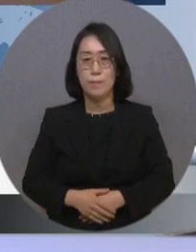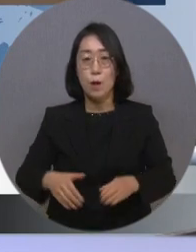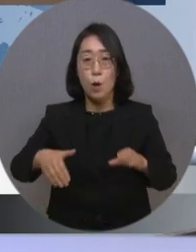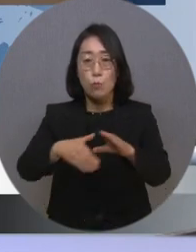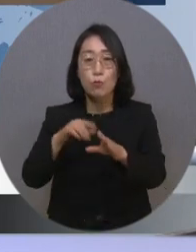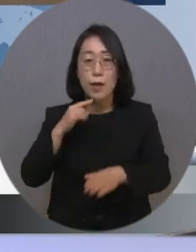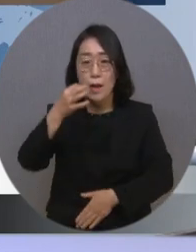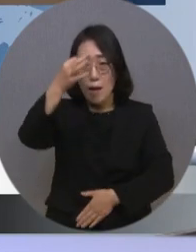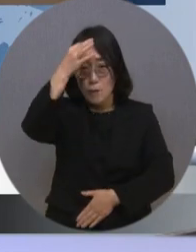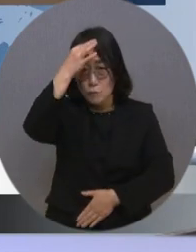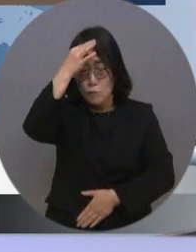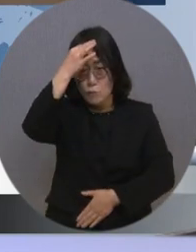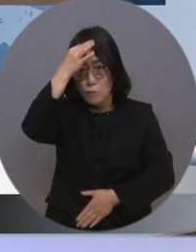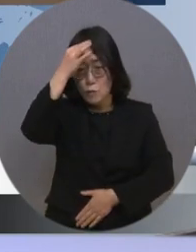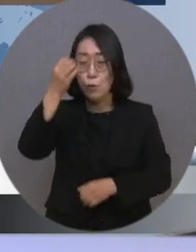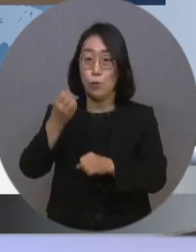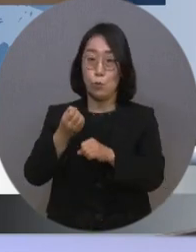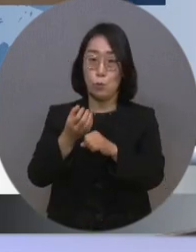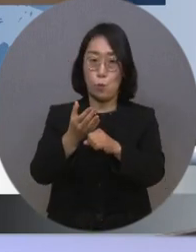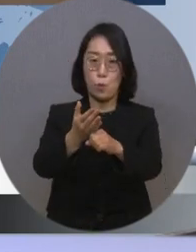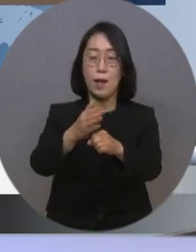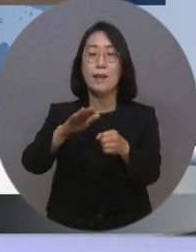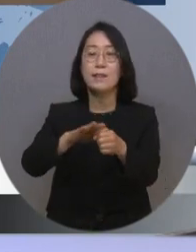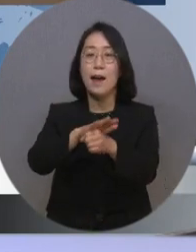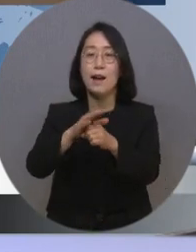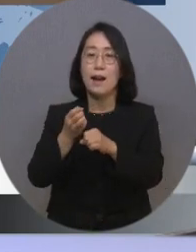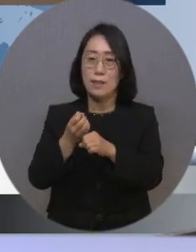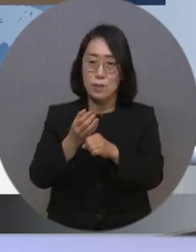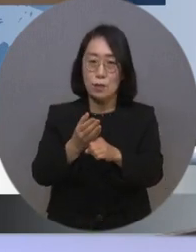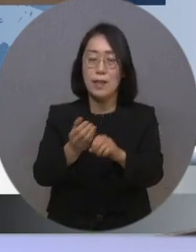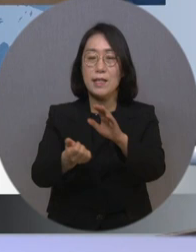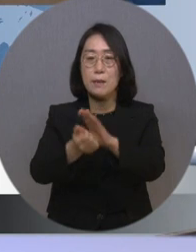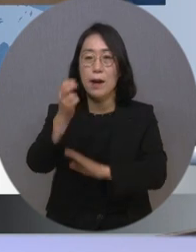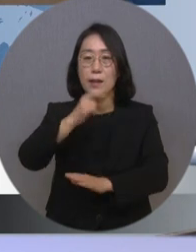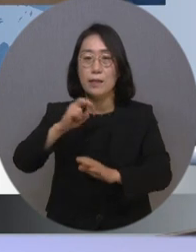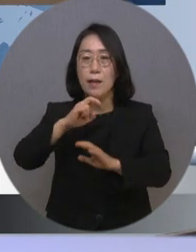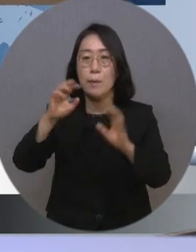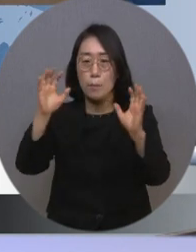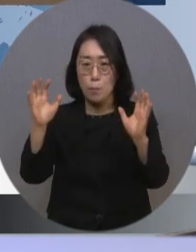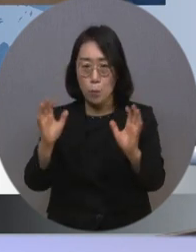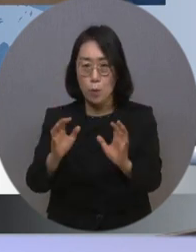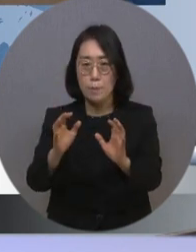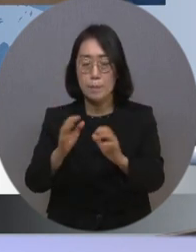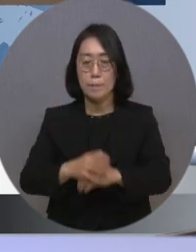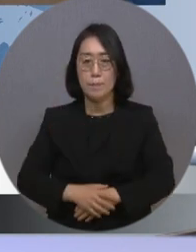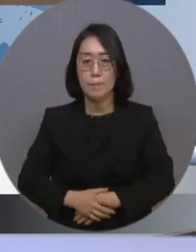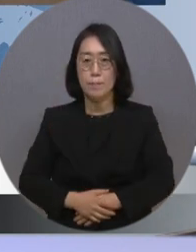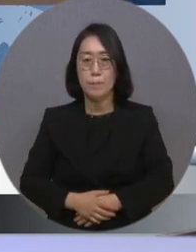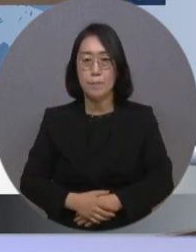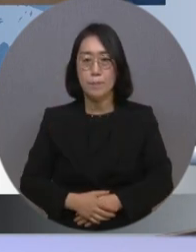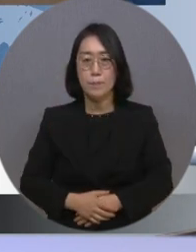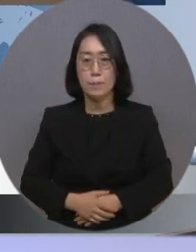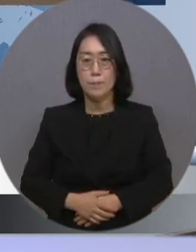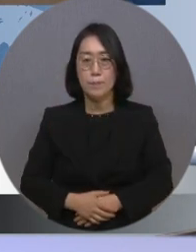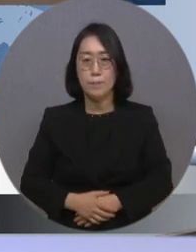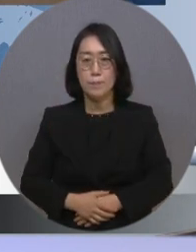문화예술을 통해 사랑을 전하는 희망음악회가 충남에서 열렸습니다. 보도에 임소정